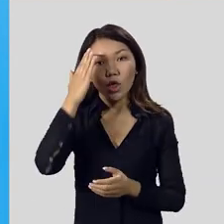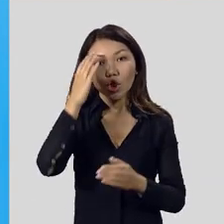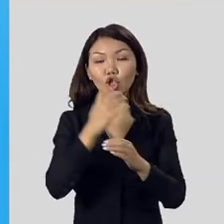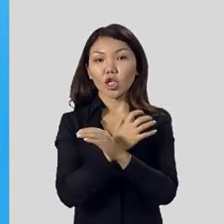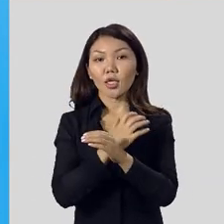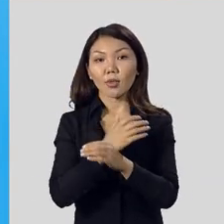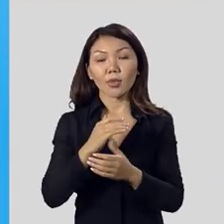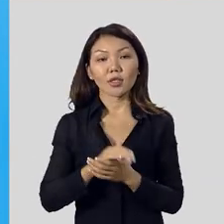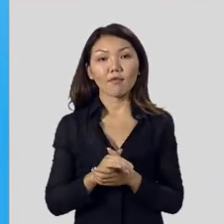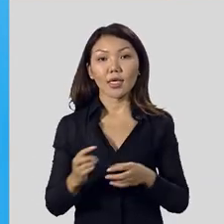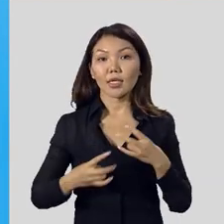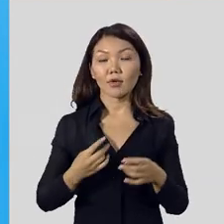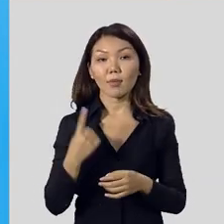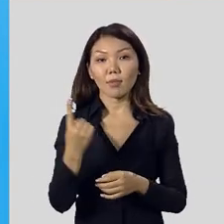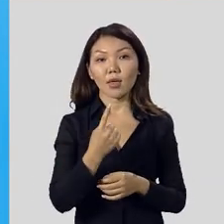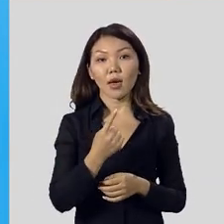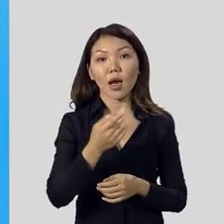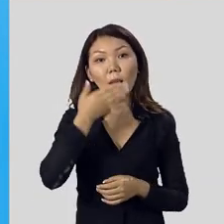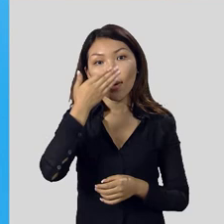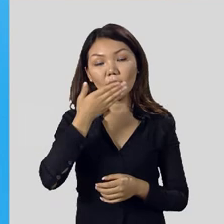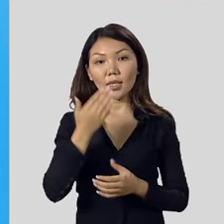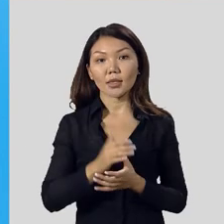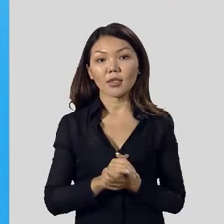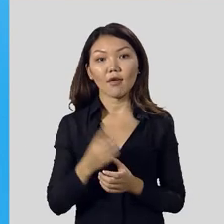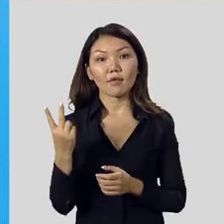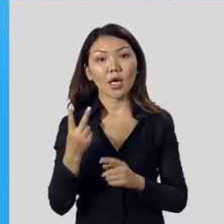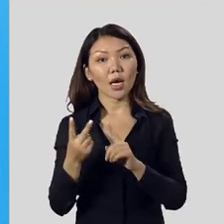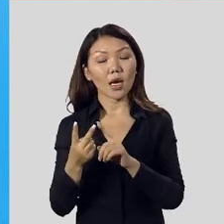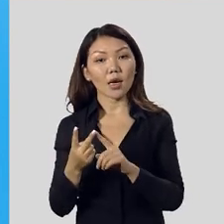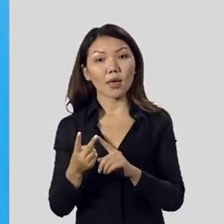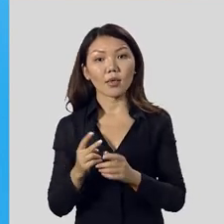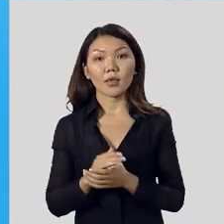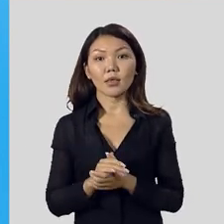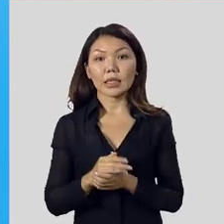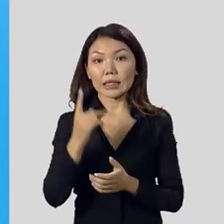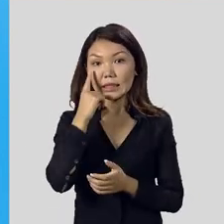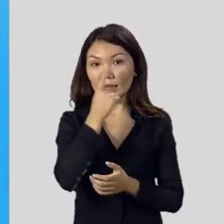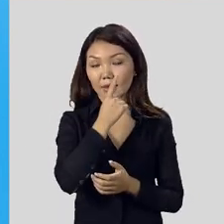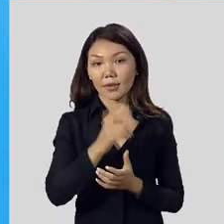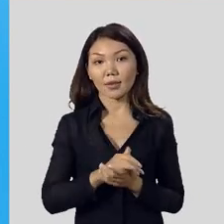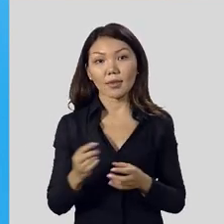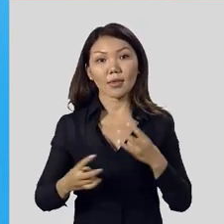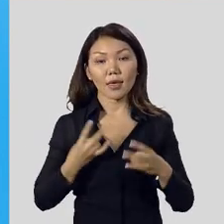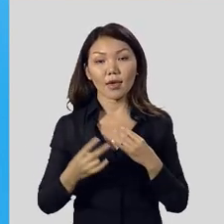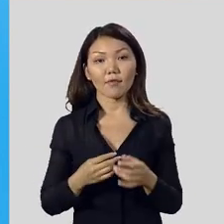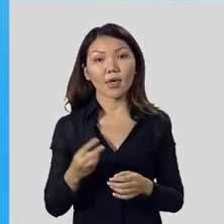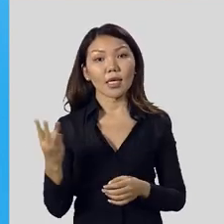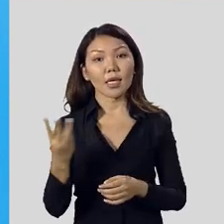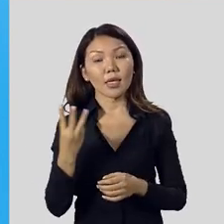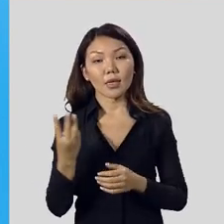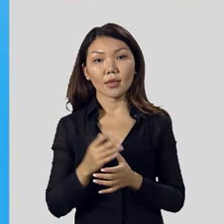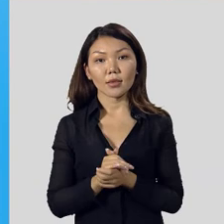Первая пара – обонятельный нерв. Вторая пара – зрительный нерв. Третья пара